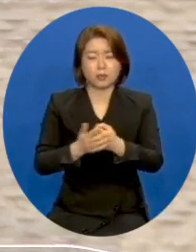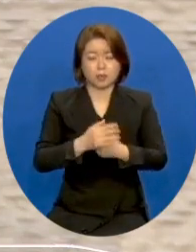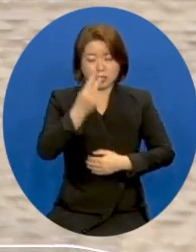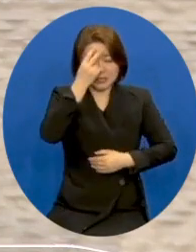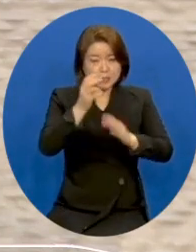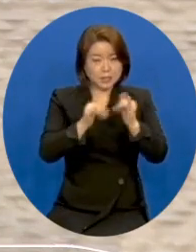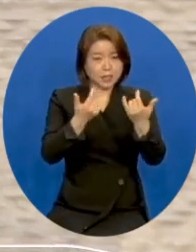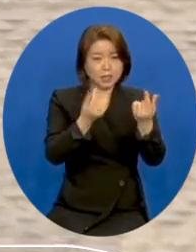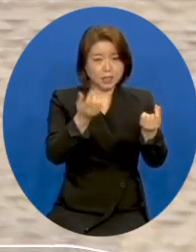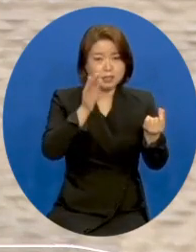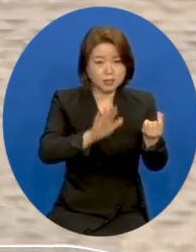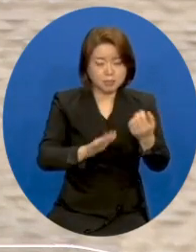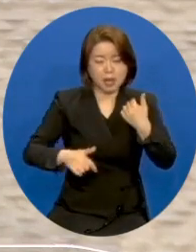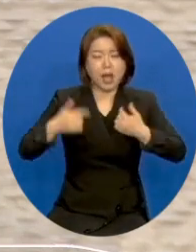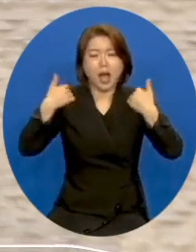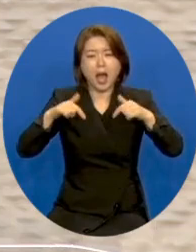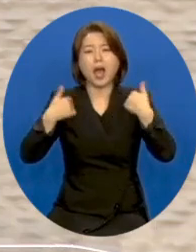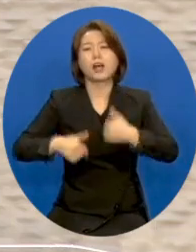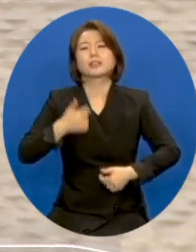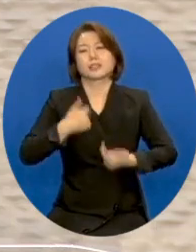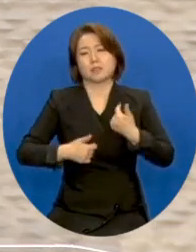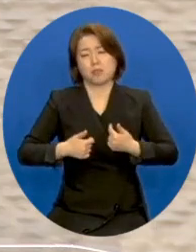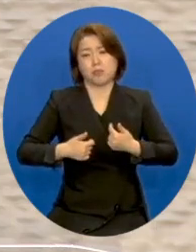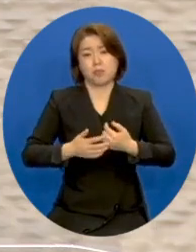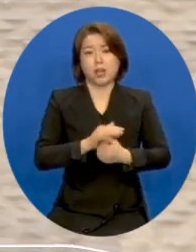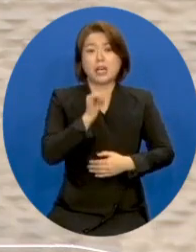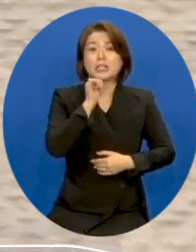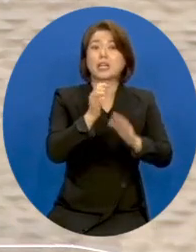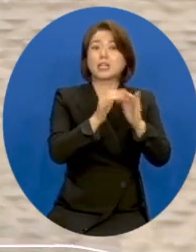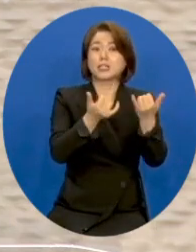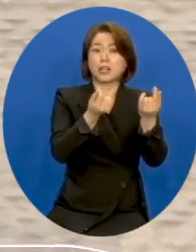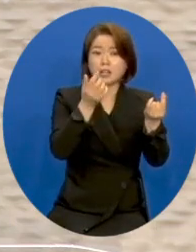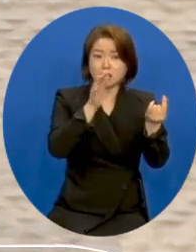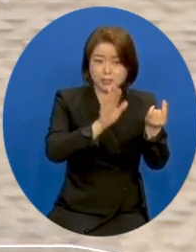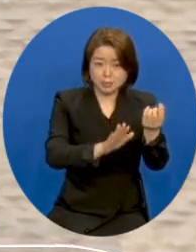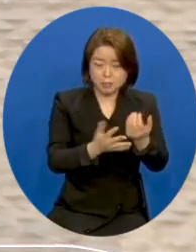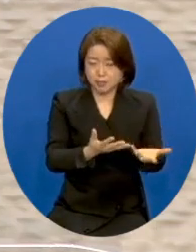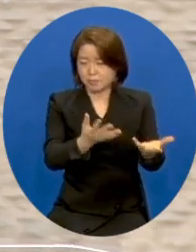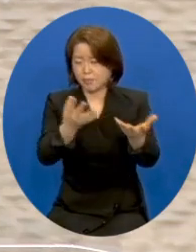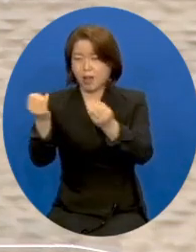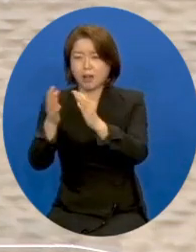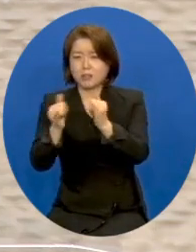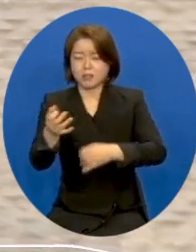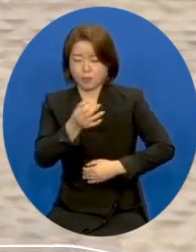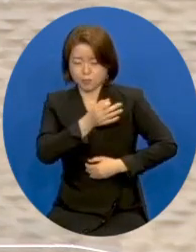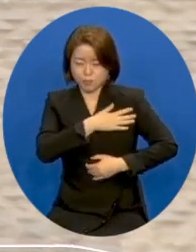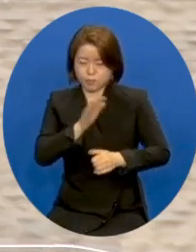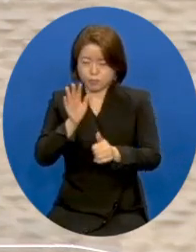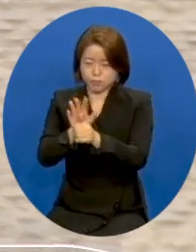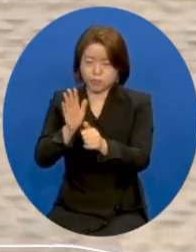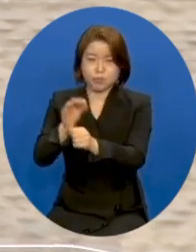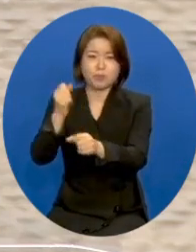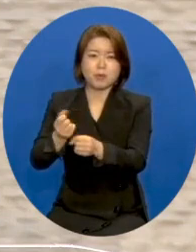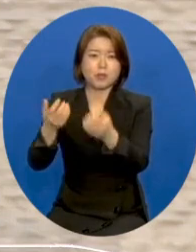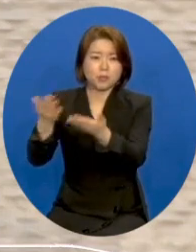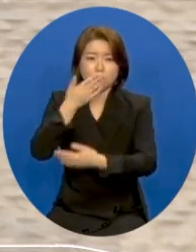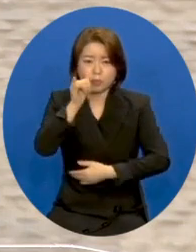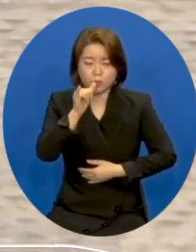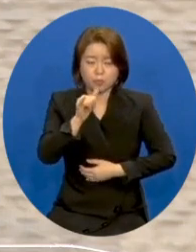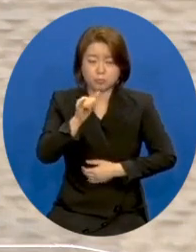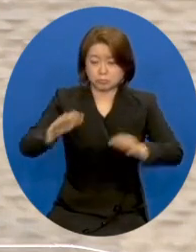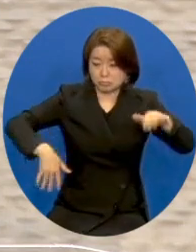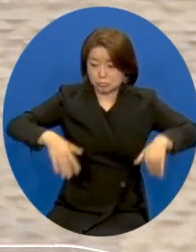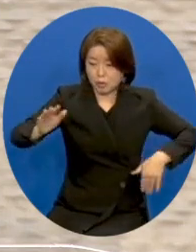같으나 항상 기뻐하고 가난한 사람 같으나 많은 사람을 부유하게 하고 아무것도 가지지 않은 사람